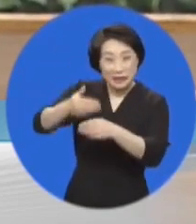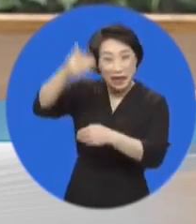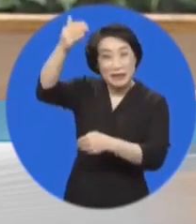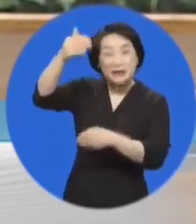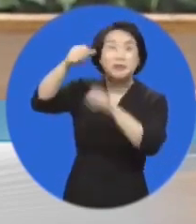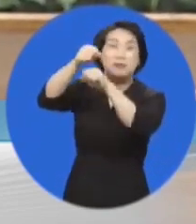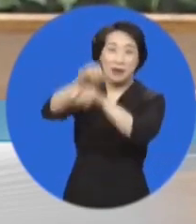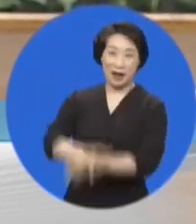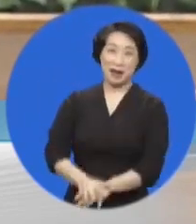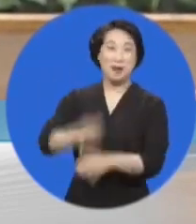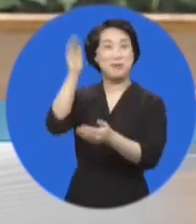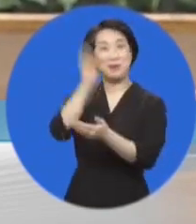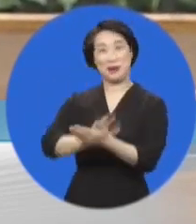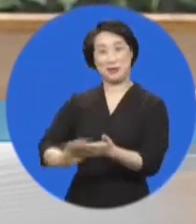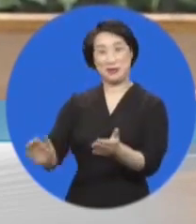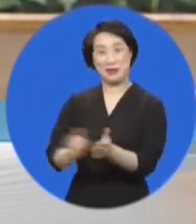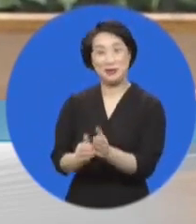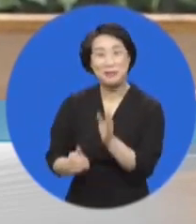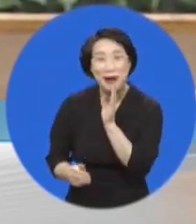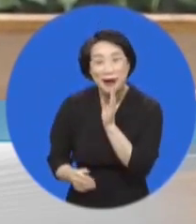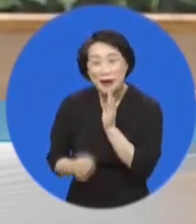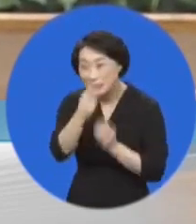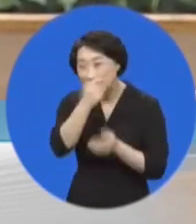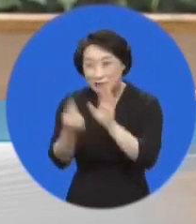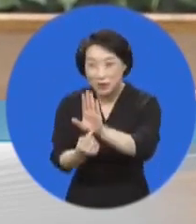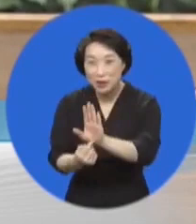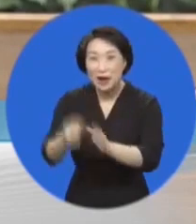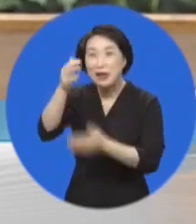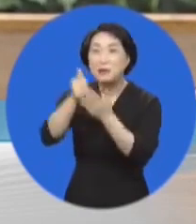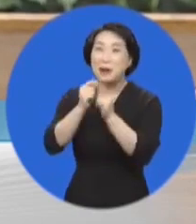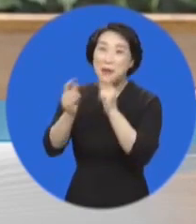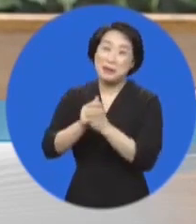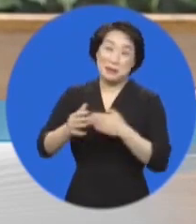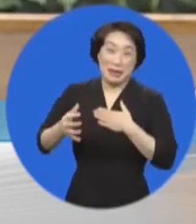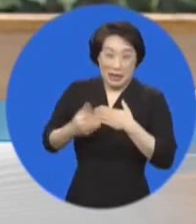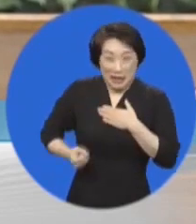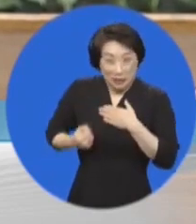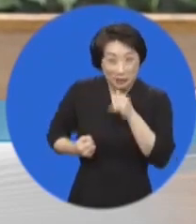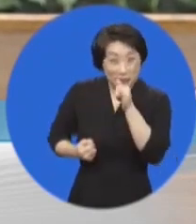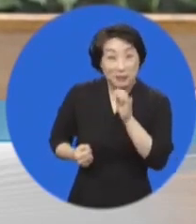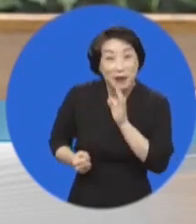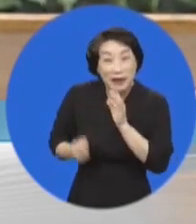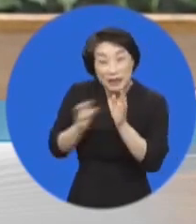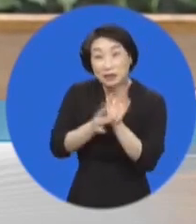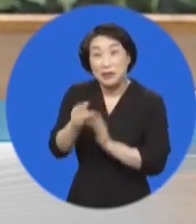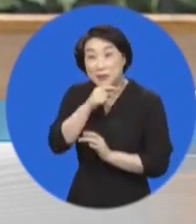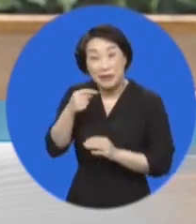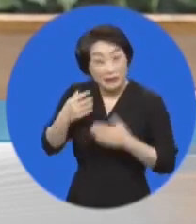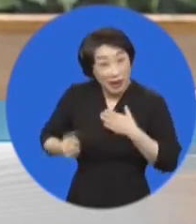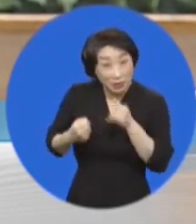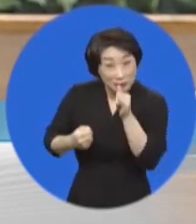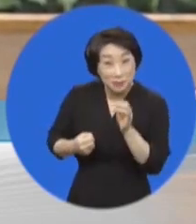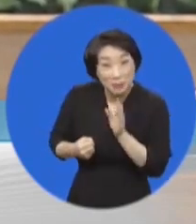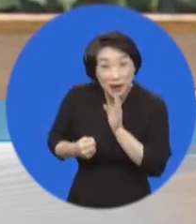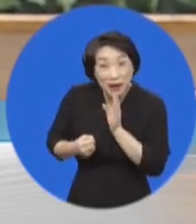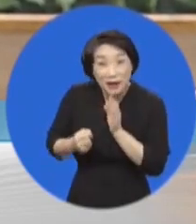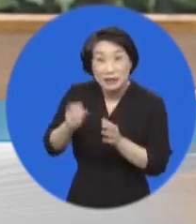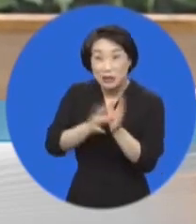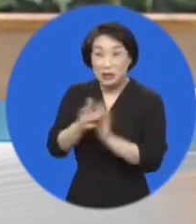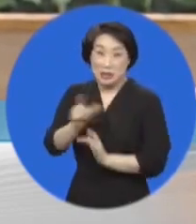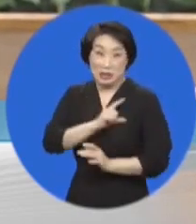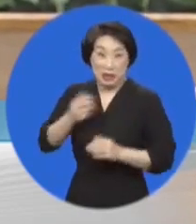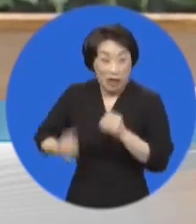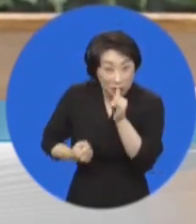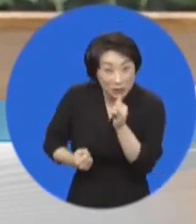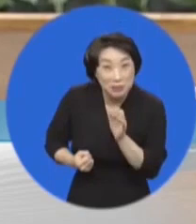화평을 이루었으니 그 증거로 그 말씀이 내 안에 계시고 그 피가 내 안에 계시고 그 이름이